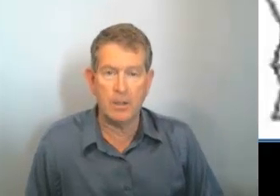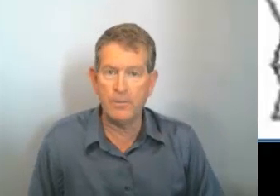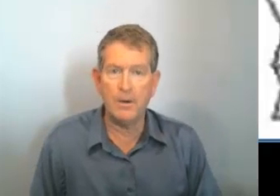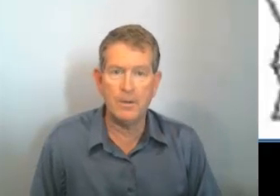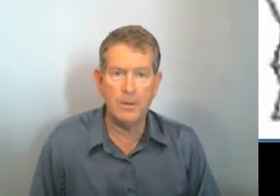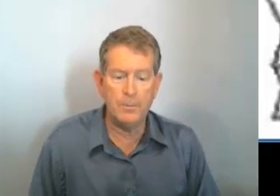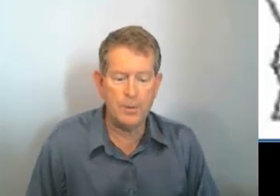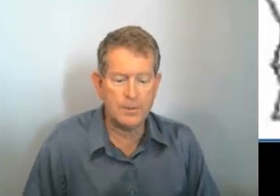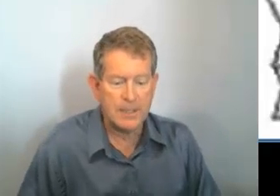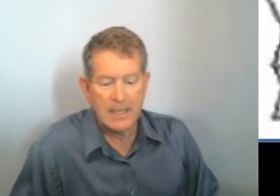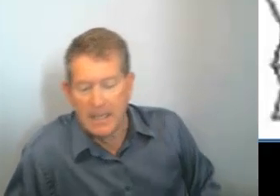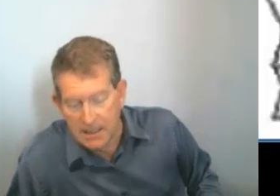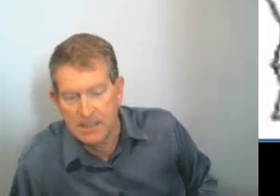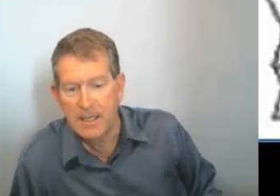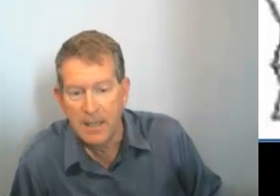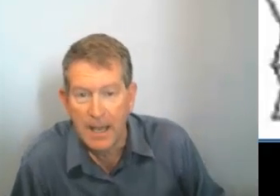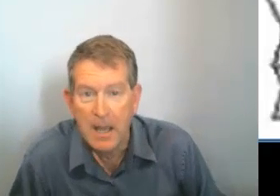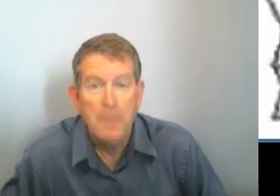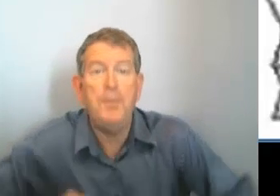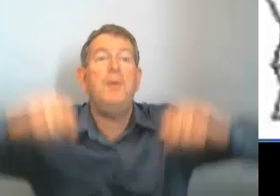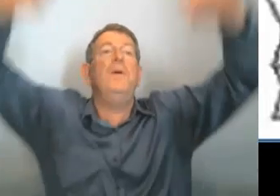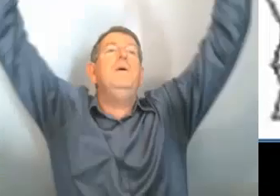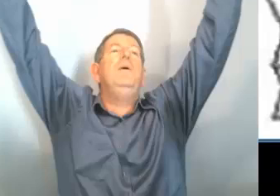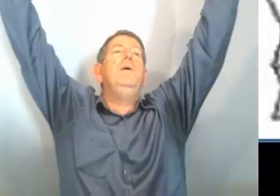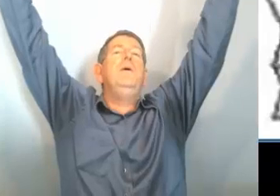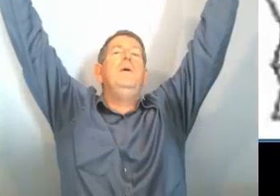il est devant le but, il tire et